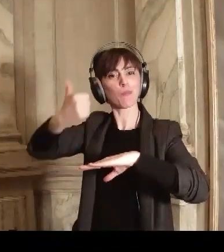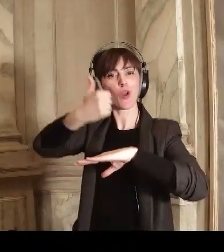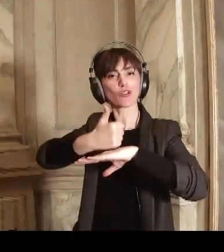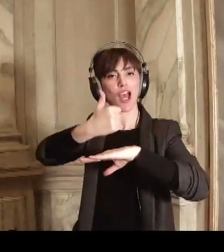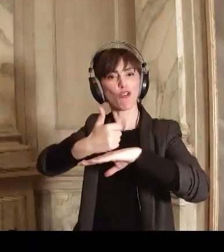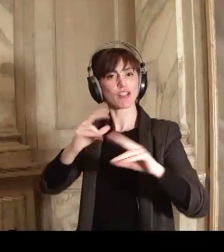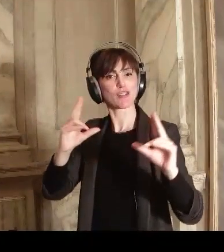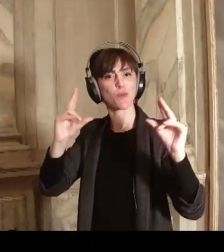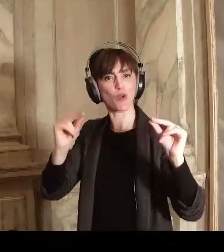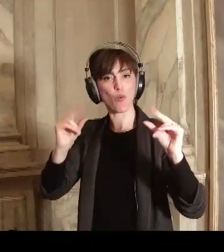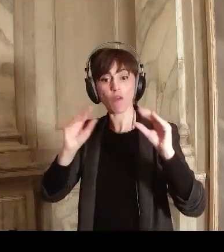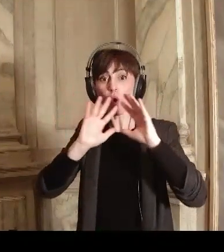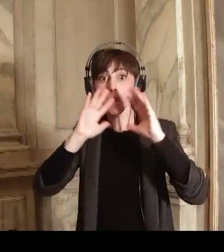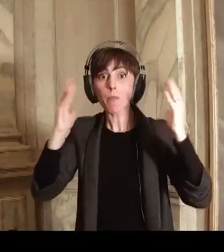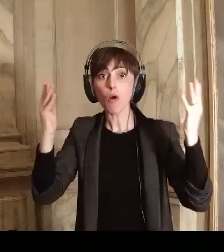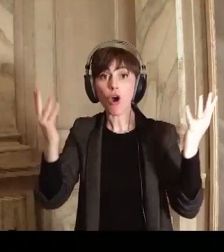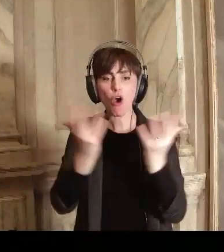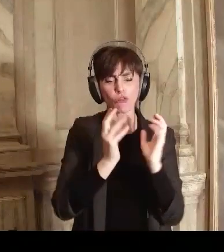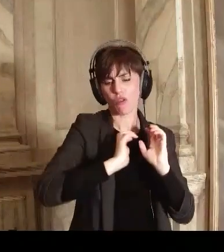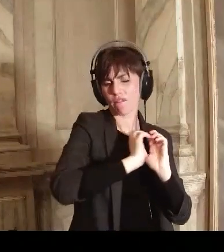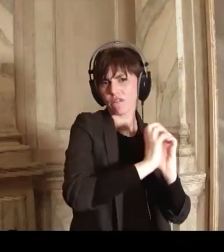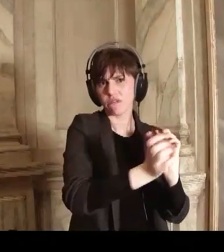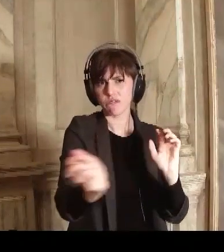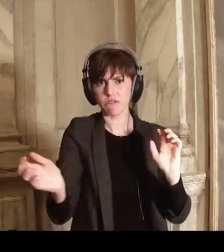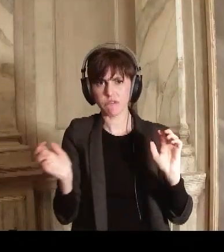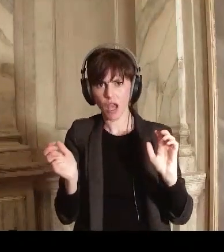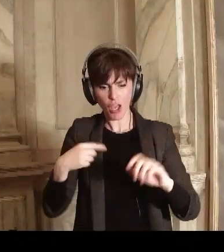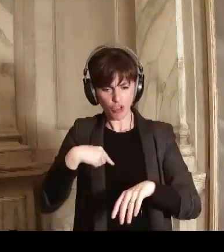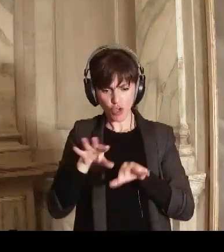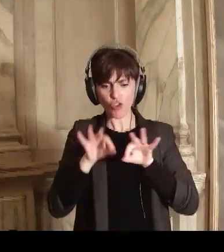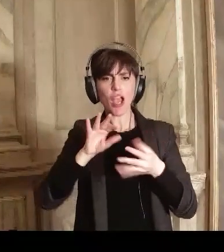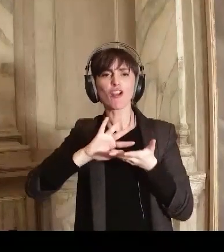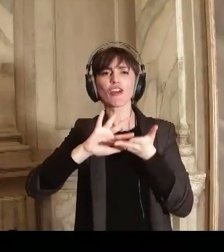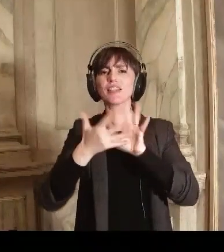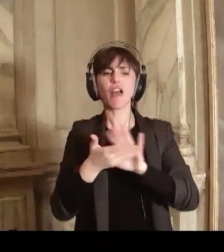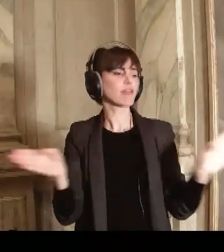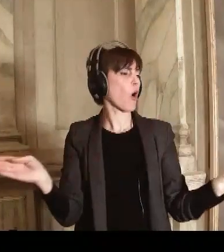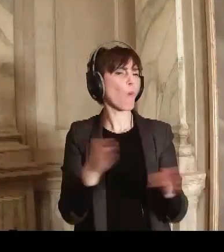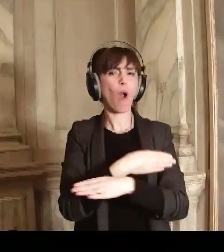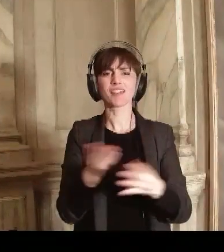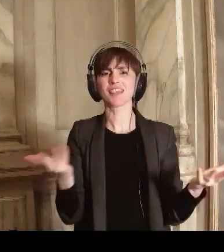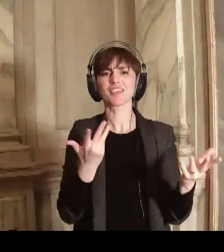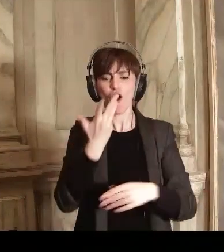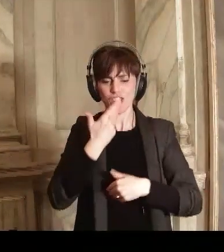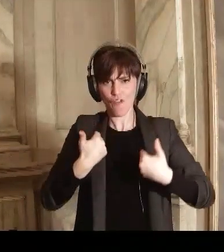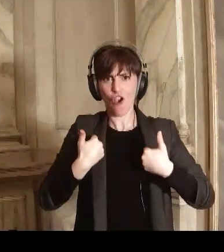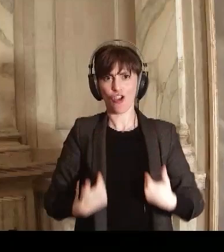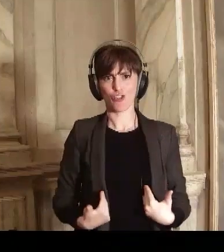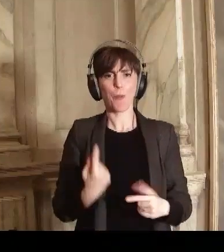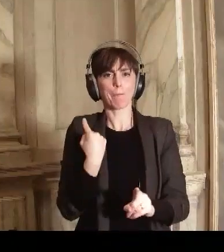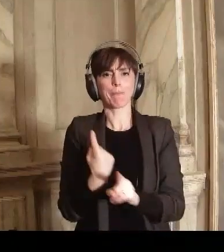metaverso eterogeneo dove si possa scegliere di diventare qualunque cosa di cui sentiamo la necessità. C'è una